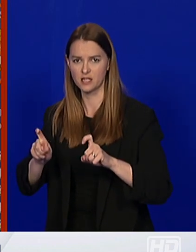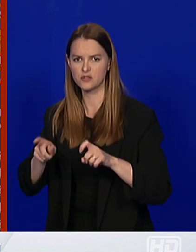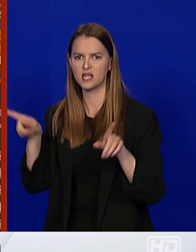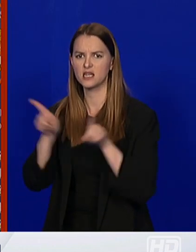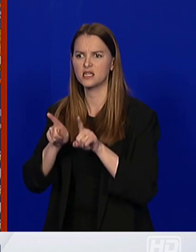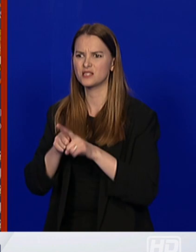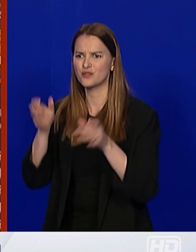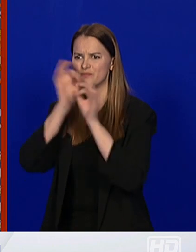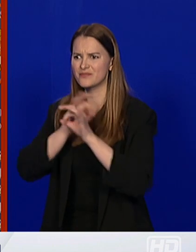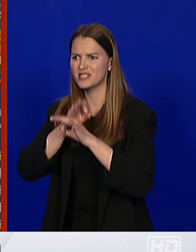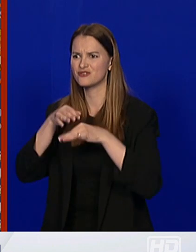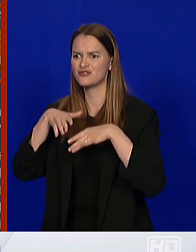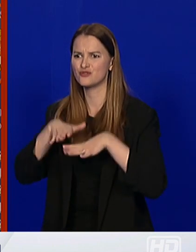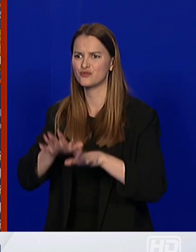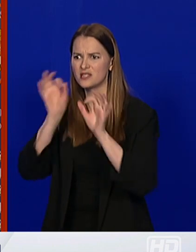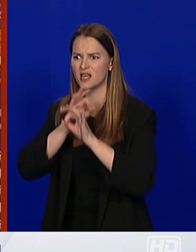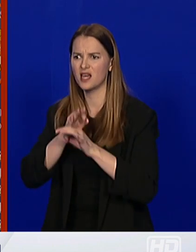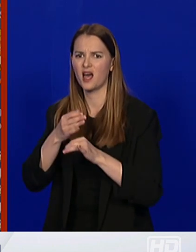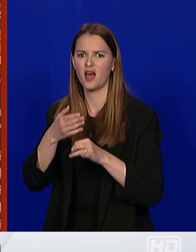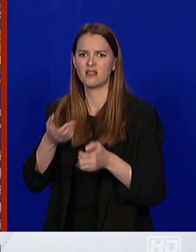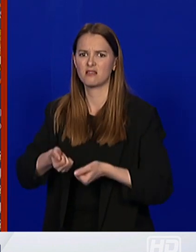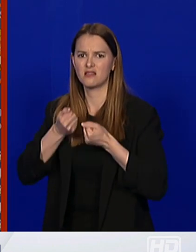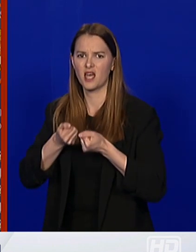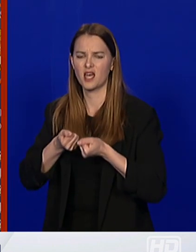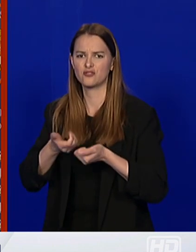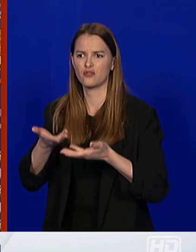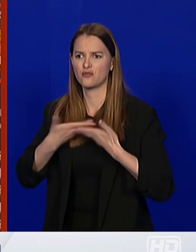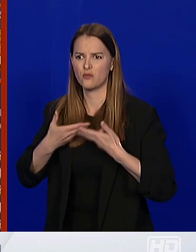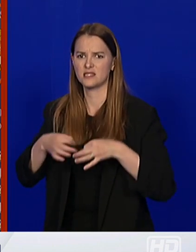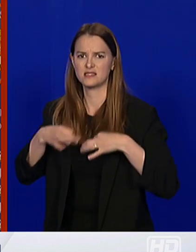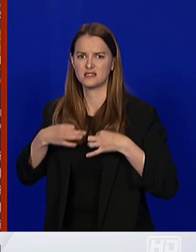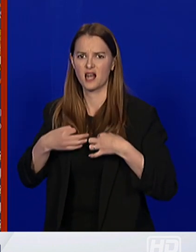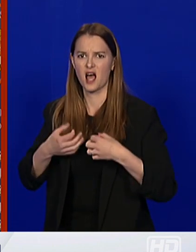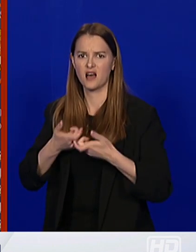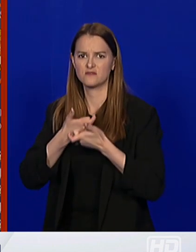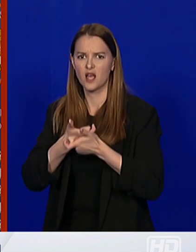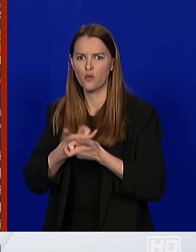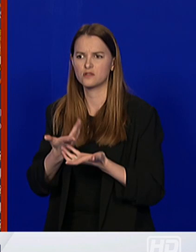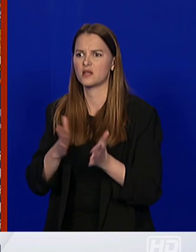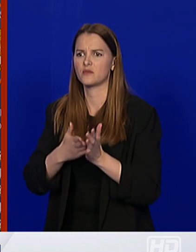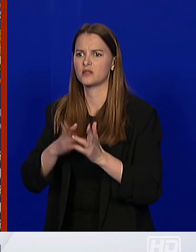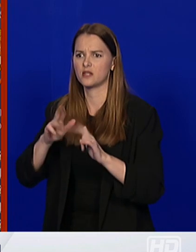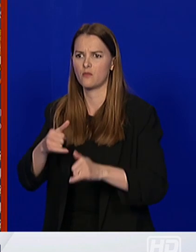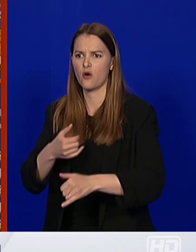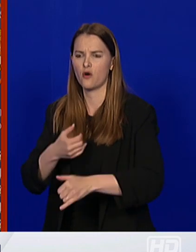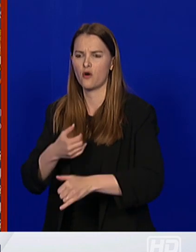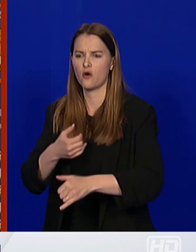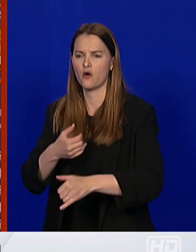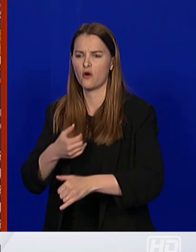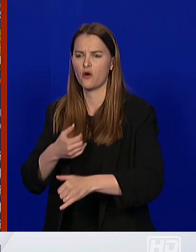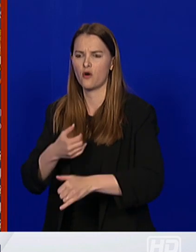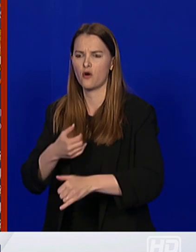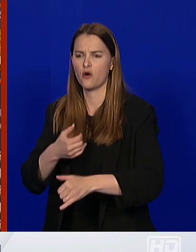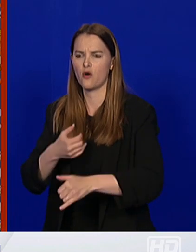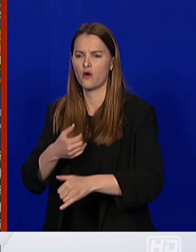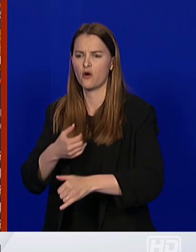malo otežano doći do zdravstvene skrbi. Pitanje koje smo dobili, na koji način mogu obaviti laboratorijske pretrage, na primjer da dođu u